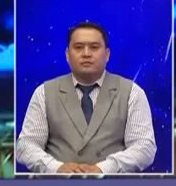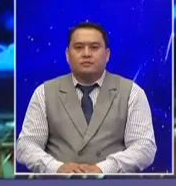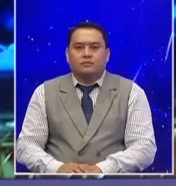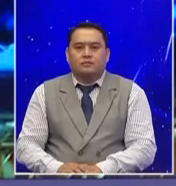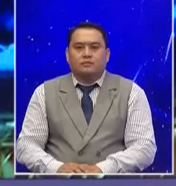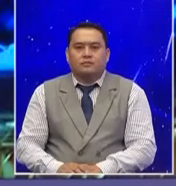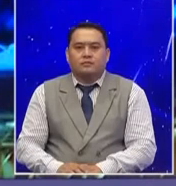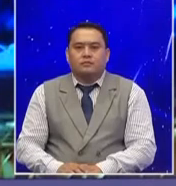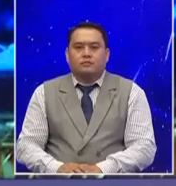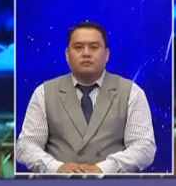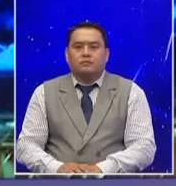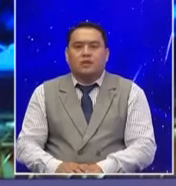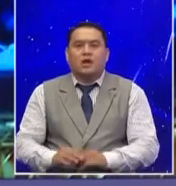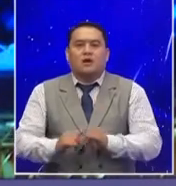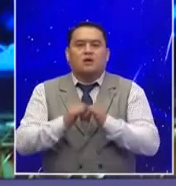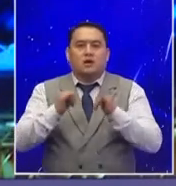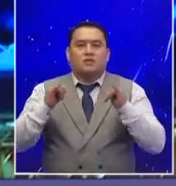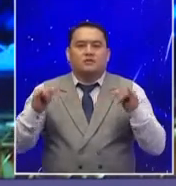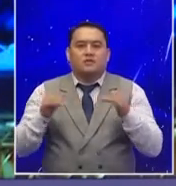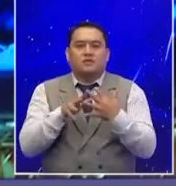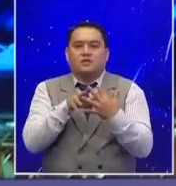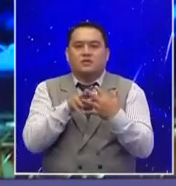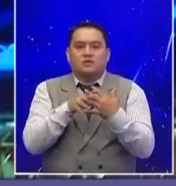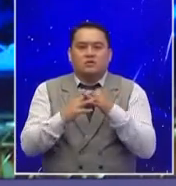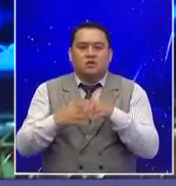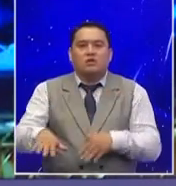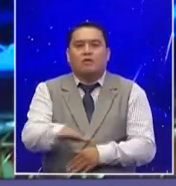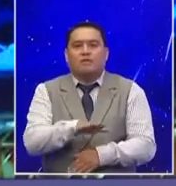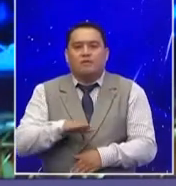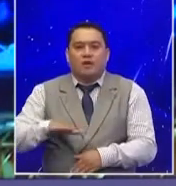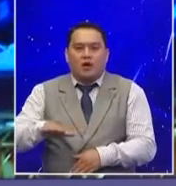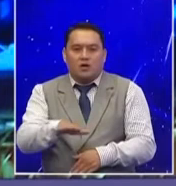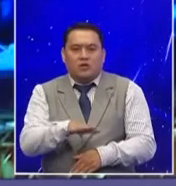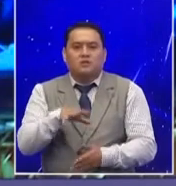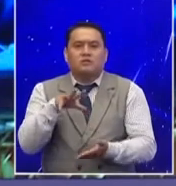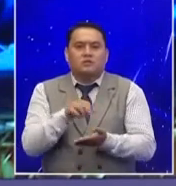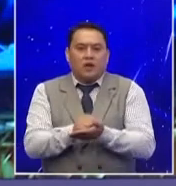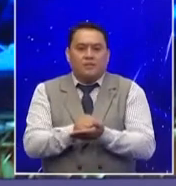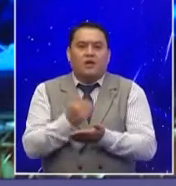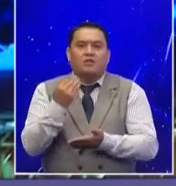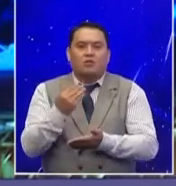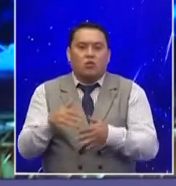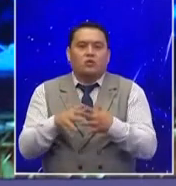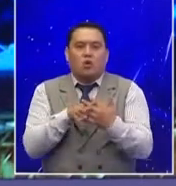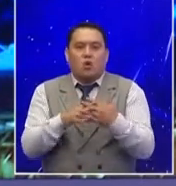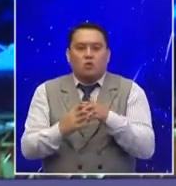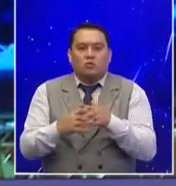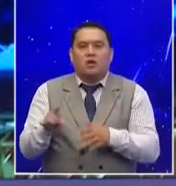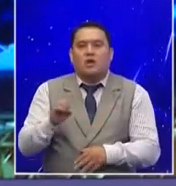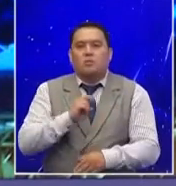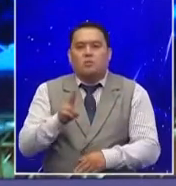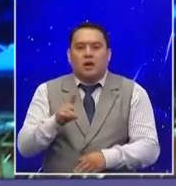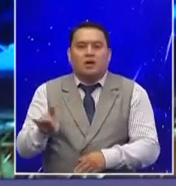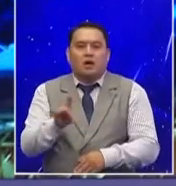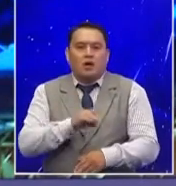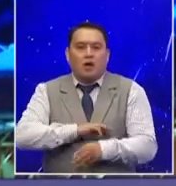К другим темам. Импульс развитию сельских территорий дала дорожная карта занятости. В этом году в ее рамках населенные пункты Раймбекского